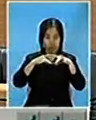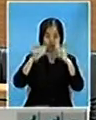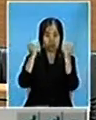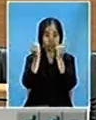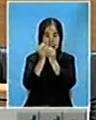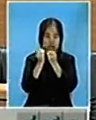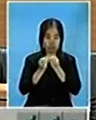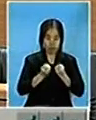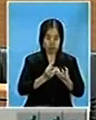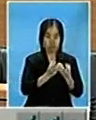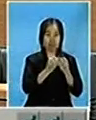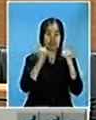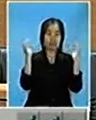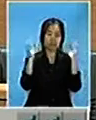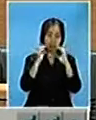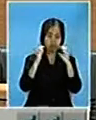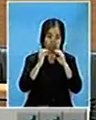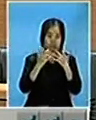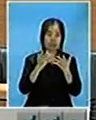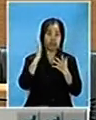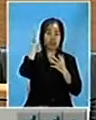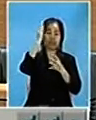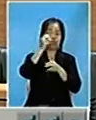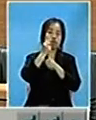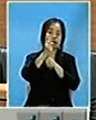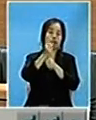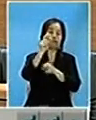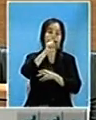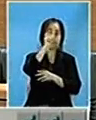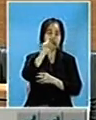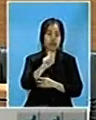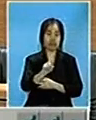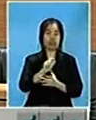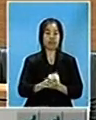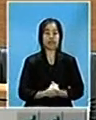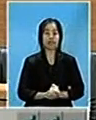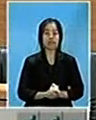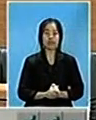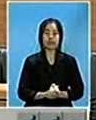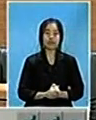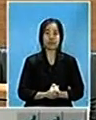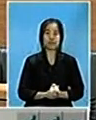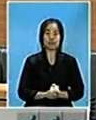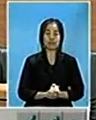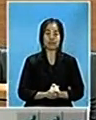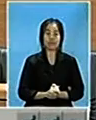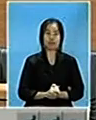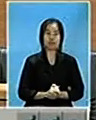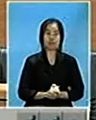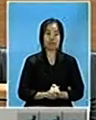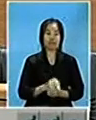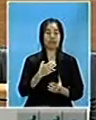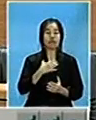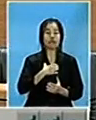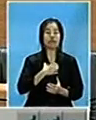มณ์นำพาไปแล้วก็เกิดความรุนแรงในบ้านเมืองของเราท่านประธานครับผมอยากจะขออนุญาตให้ข้อเสนอแ